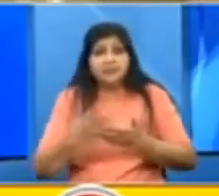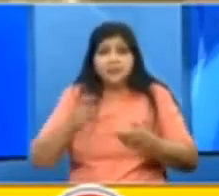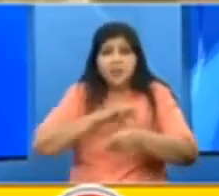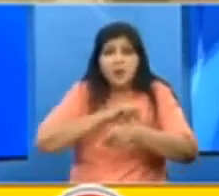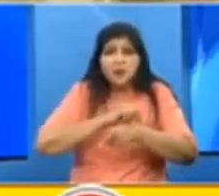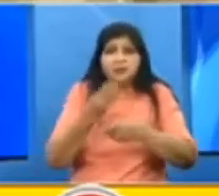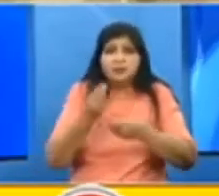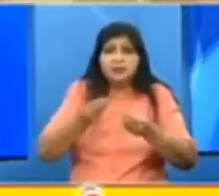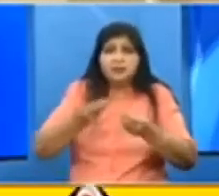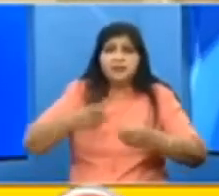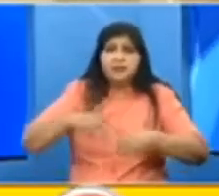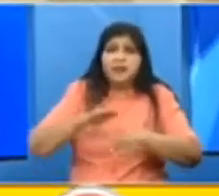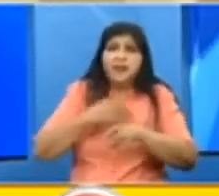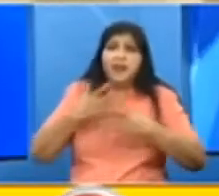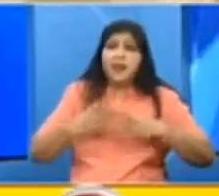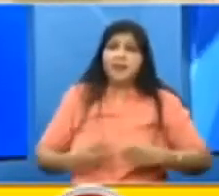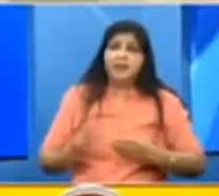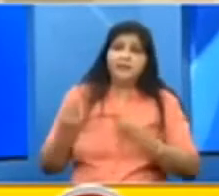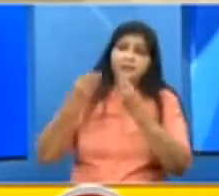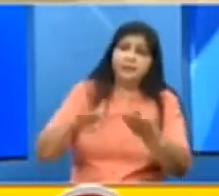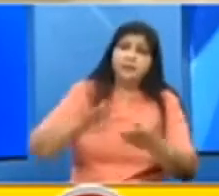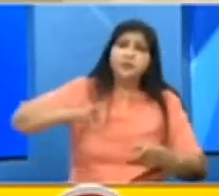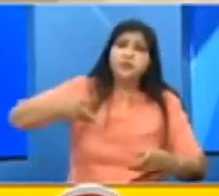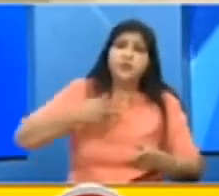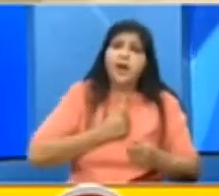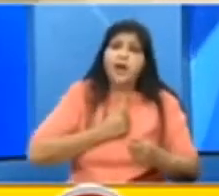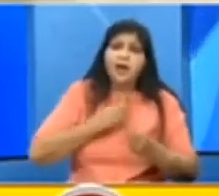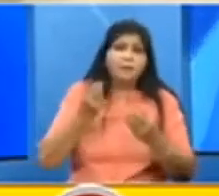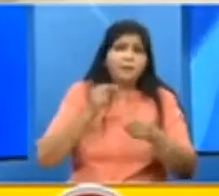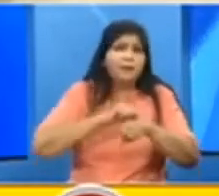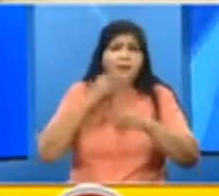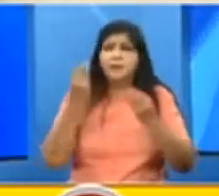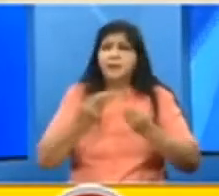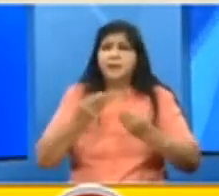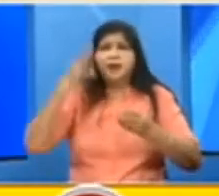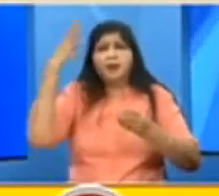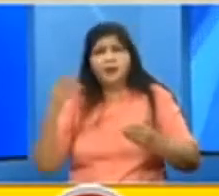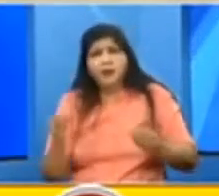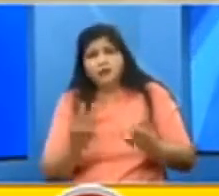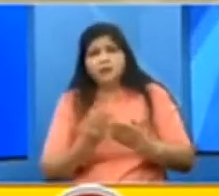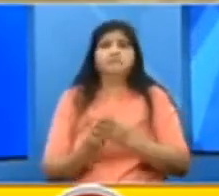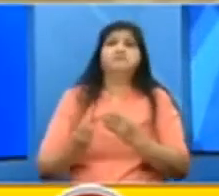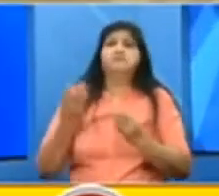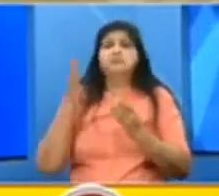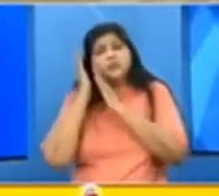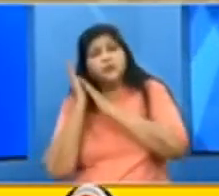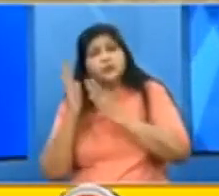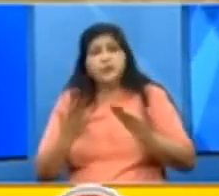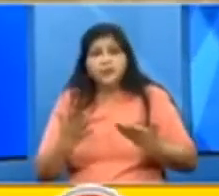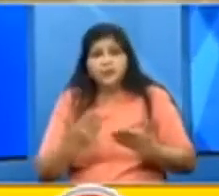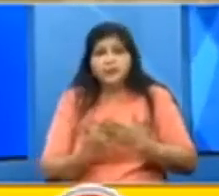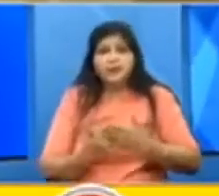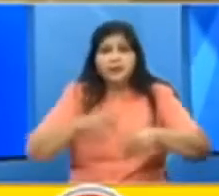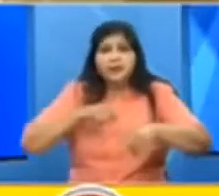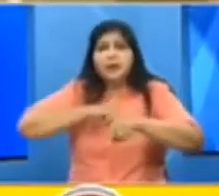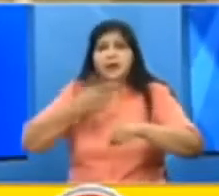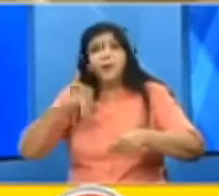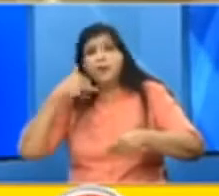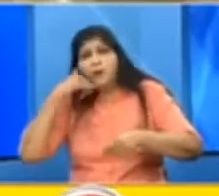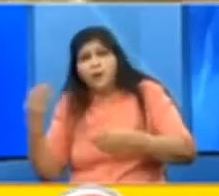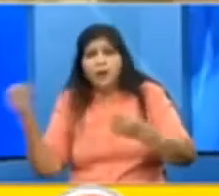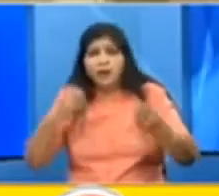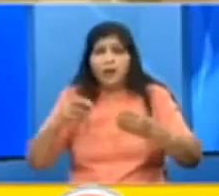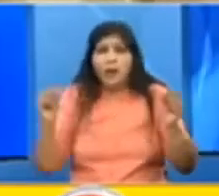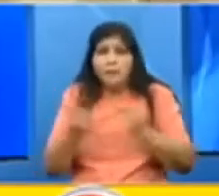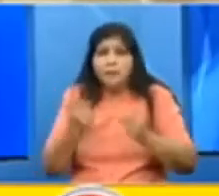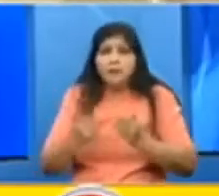समाज के लिए बहुत समर्पित होता है। जी सर। उसको कभी रात को चैन से सो भी नहीं सकता है, कभी भी पेशेंट का फोन आ जाता है,